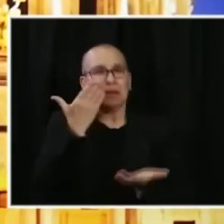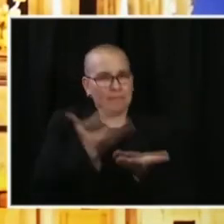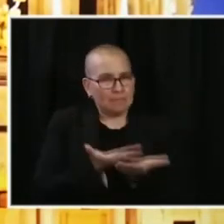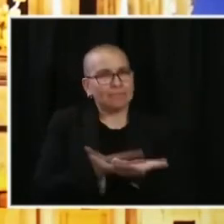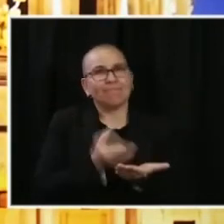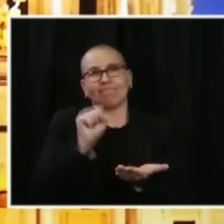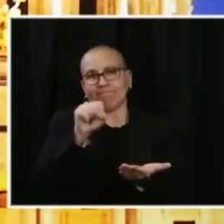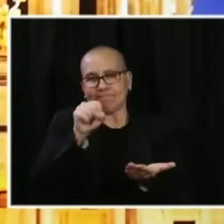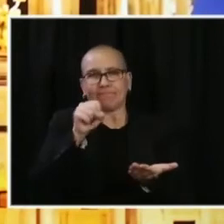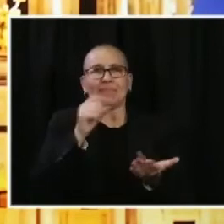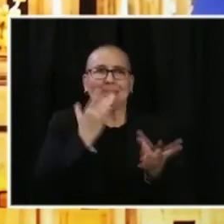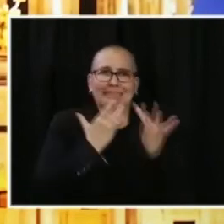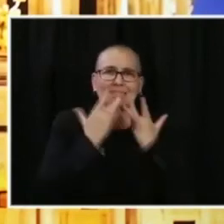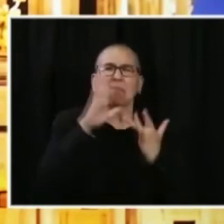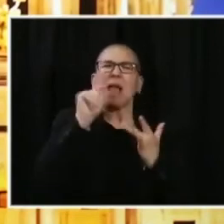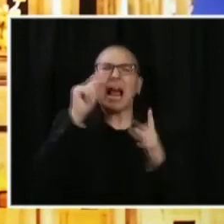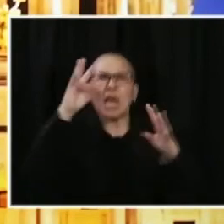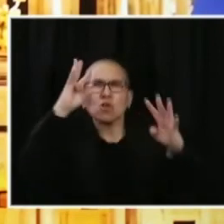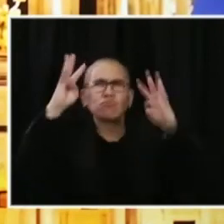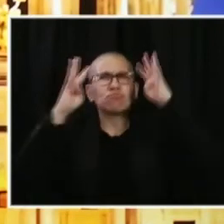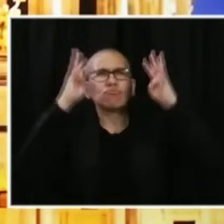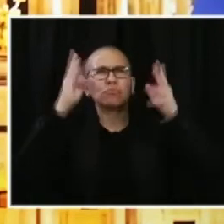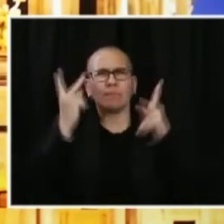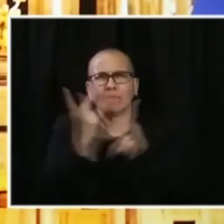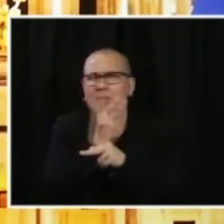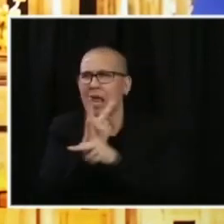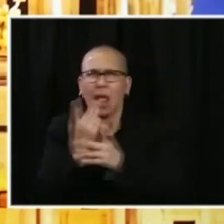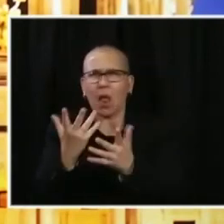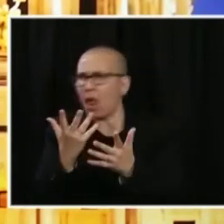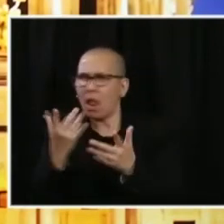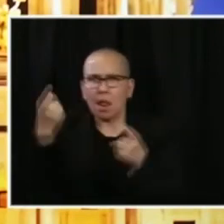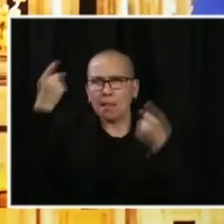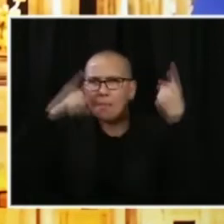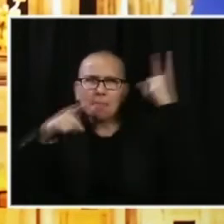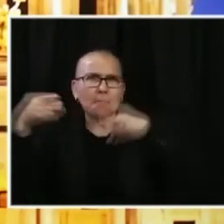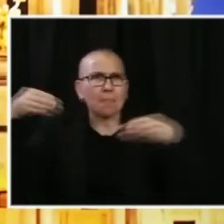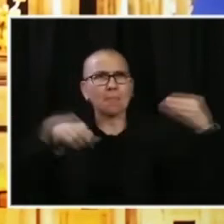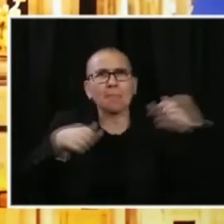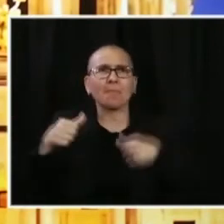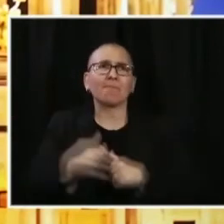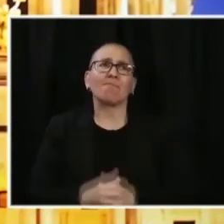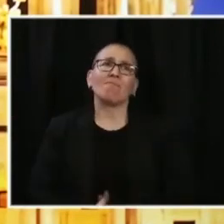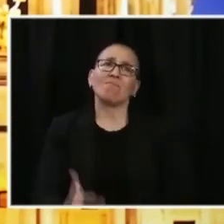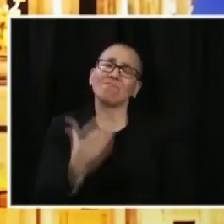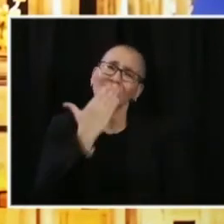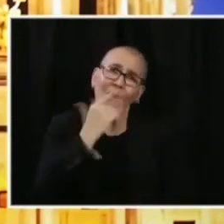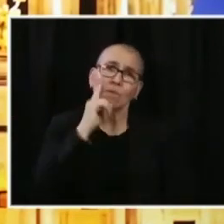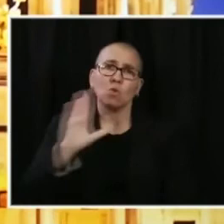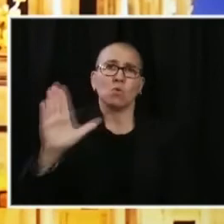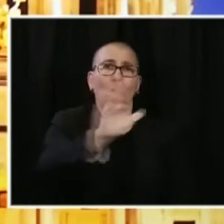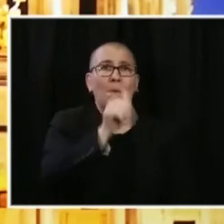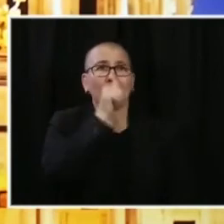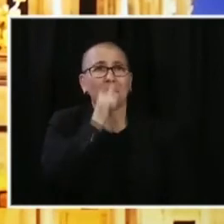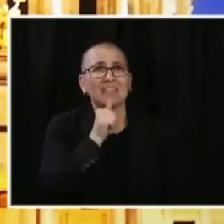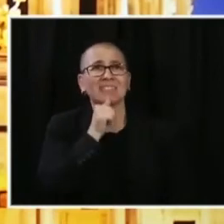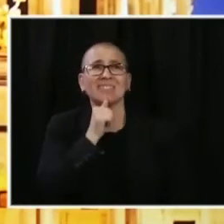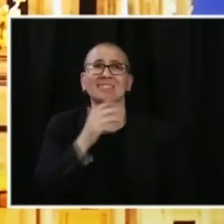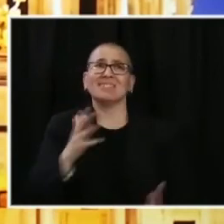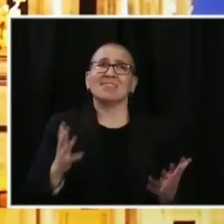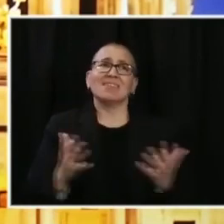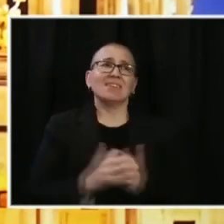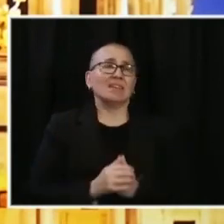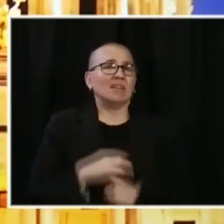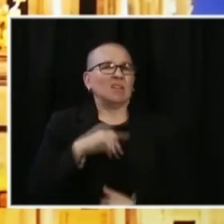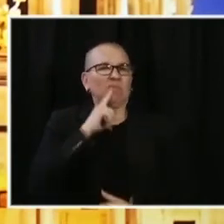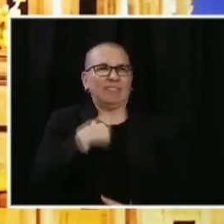là bốn khu là mỗi kể tới mình lo là trong này khỏi kể bốn nhà xe của như rất xếp hàng là một trong trận này là muốn tới nhà cho là